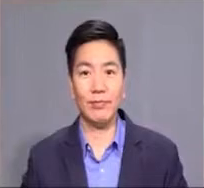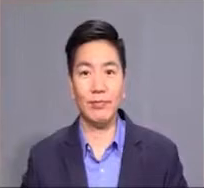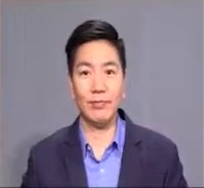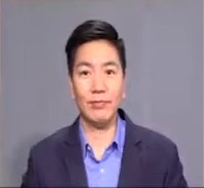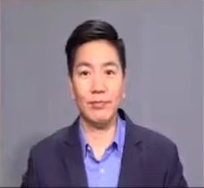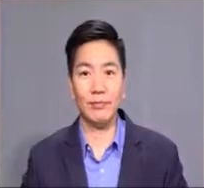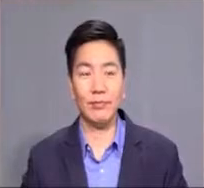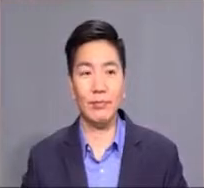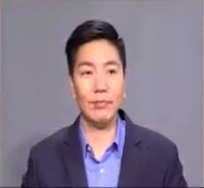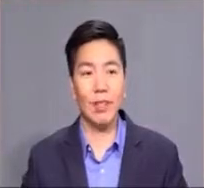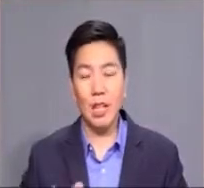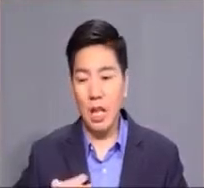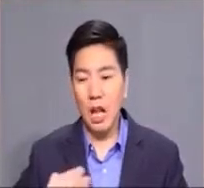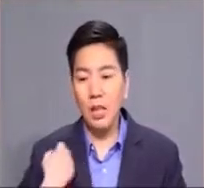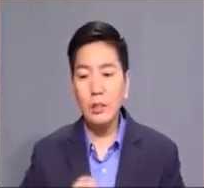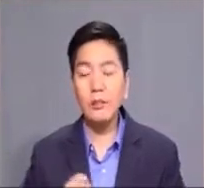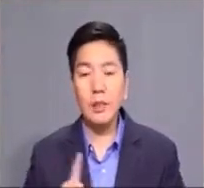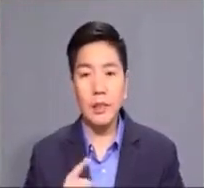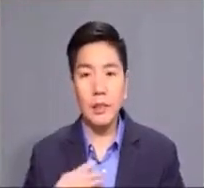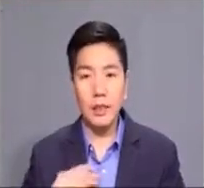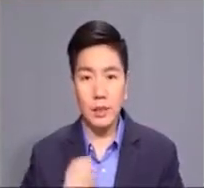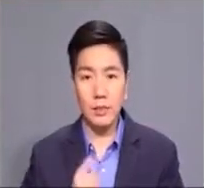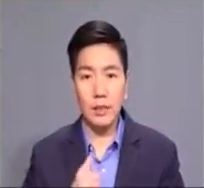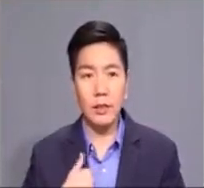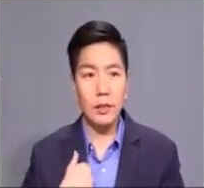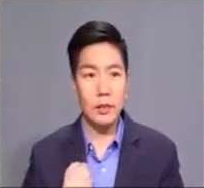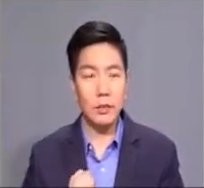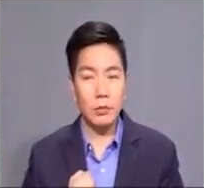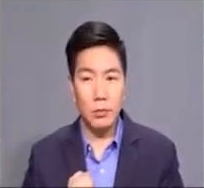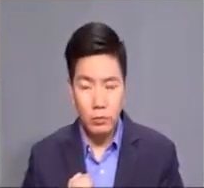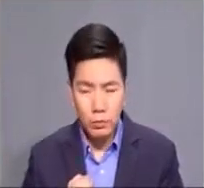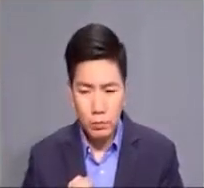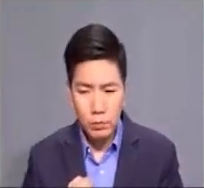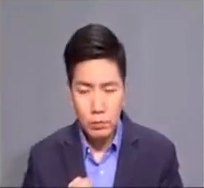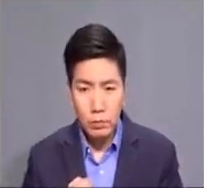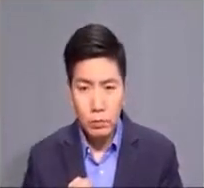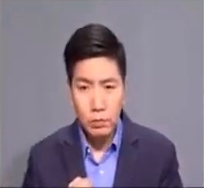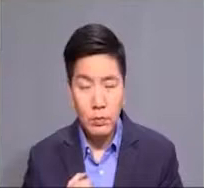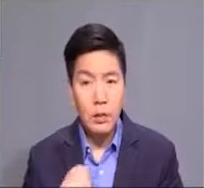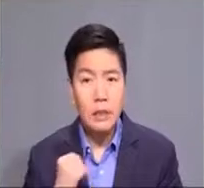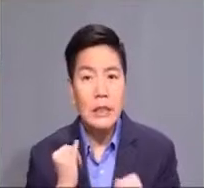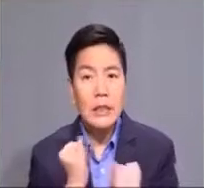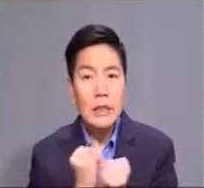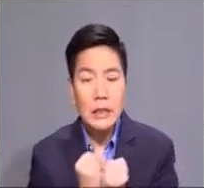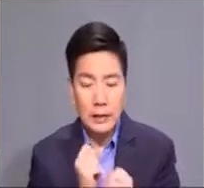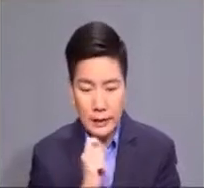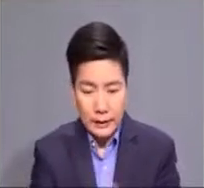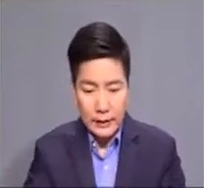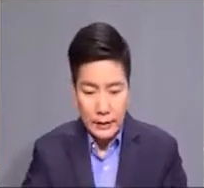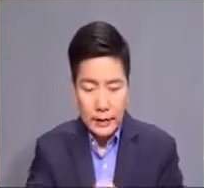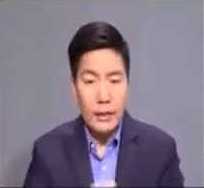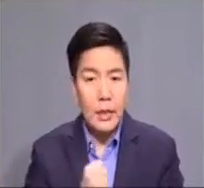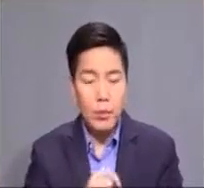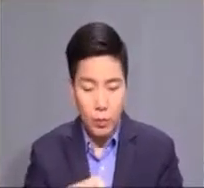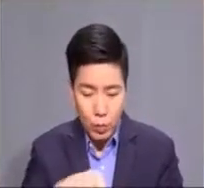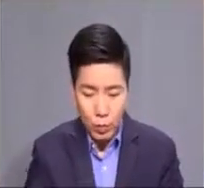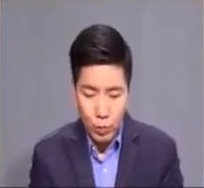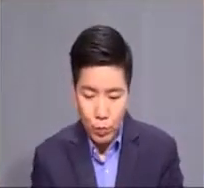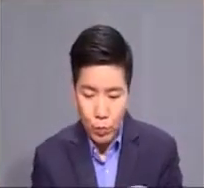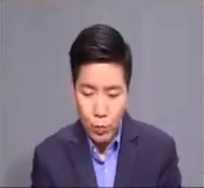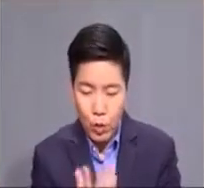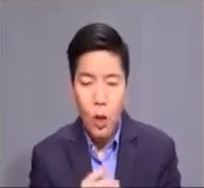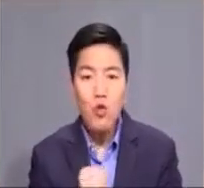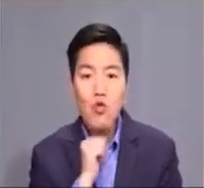อยากทำอะไรมากที่สุดครับ ก็อยากทำพวกเกษตรพันนี้แหละเราถนัดทางนี้อยู่แล้ว ถนัดทำเกษตรได้ถนัดปลูกอะไรฮะ ปลูก